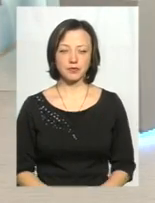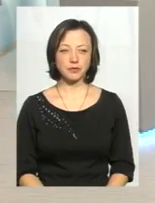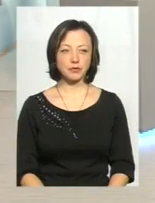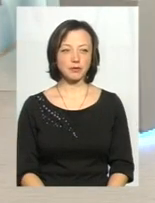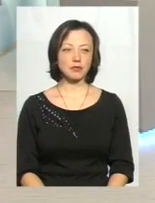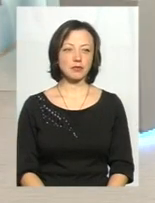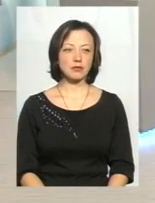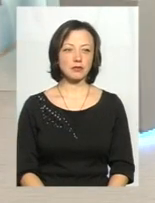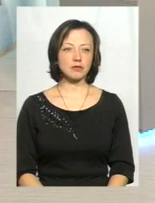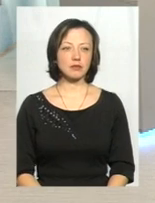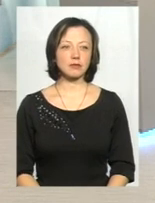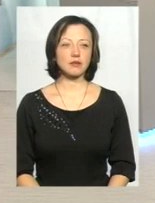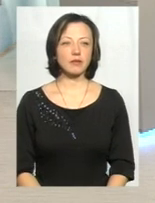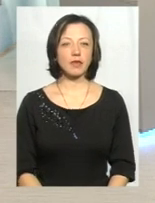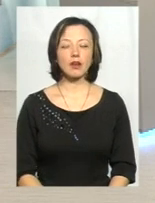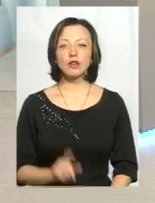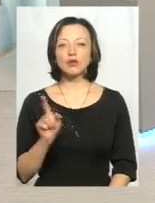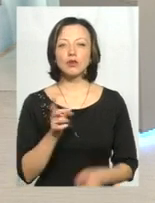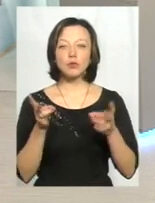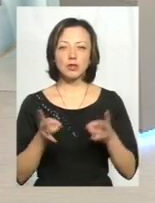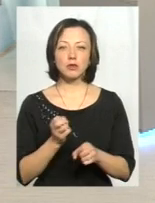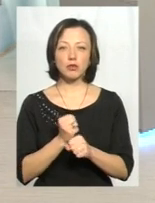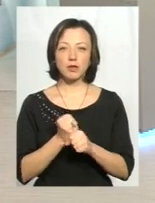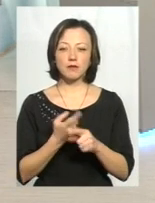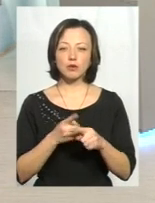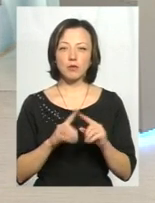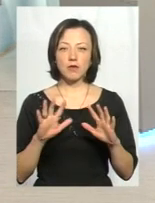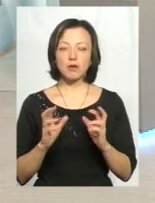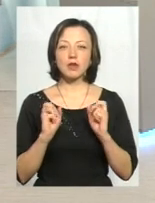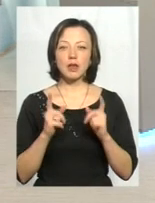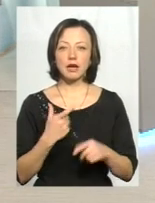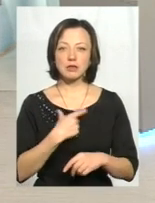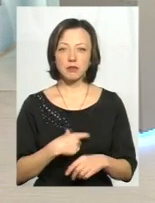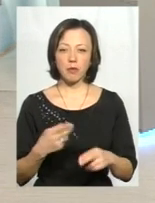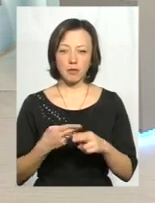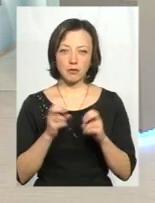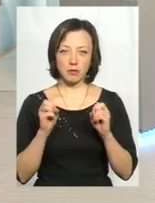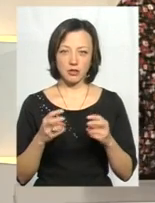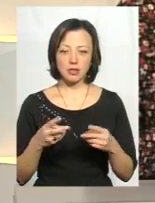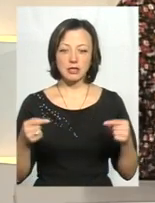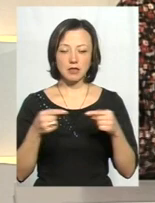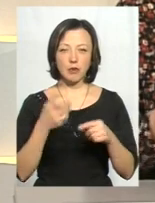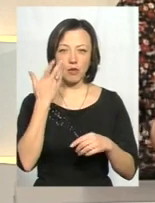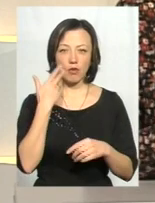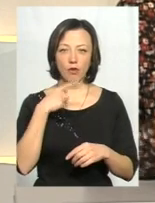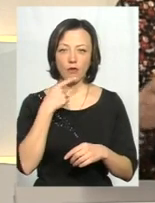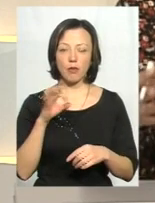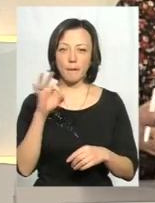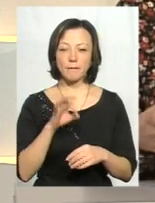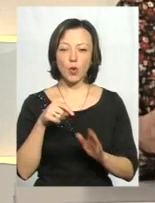інфекції. Що потрібно робити і у цьому випадку як себе убезпечити, саме коли ми говоримо про ті